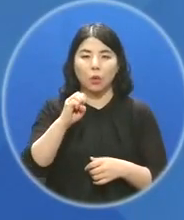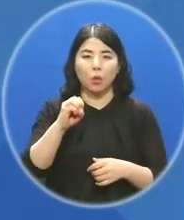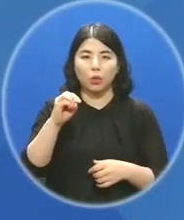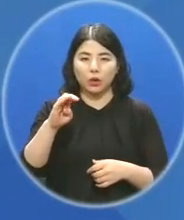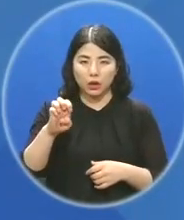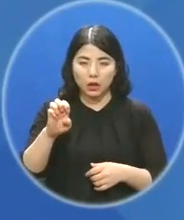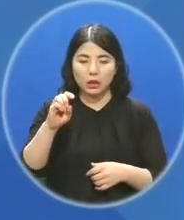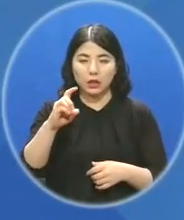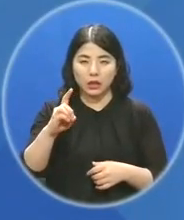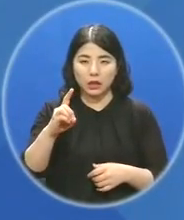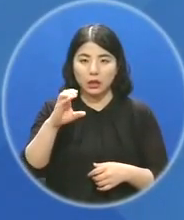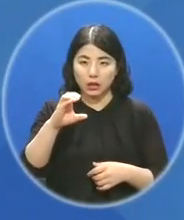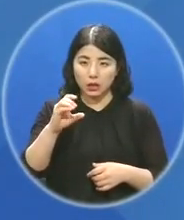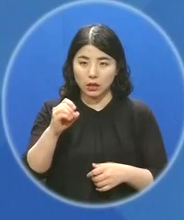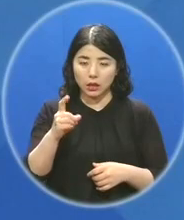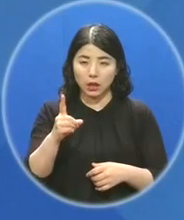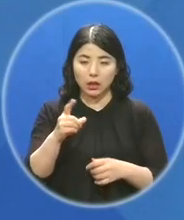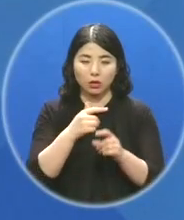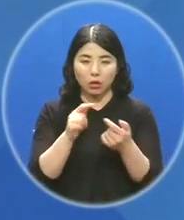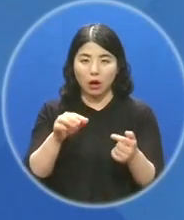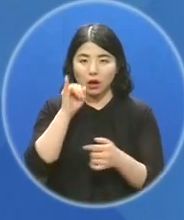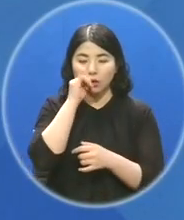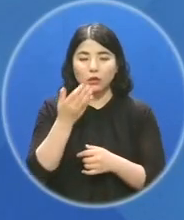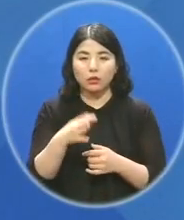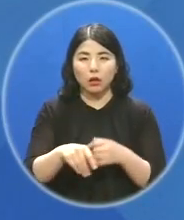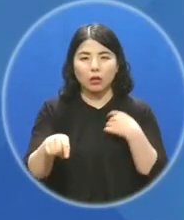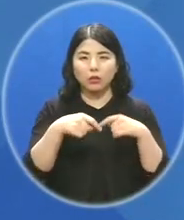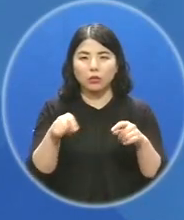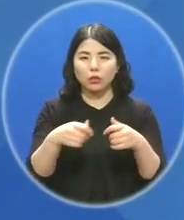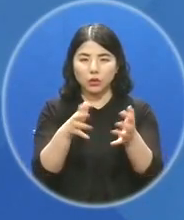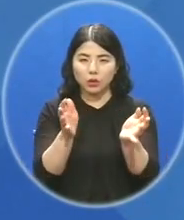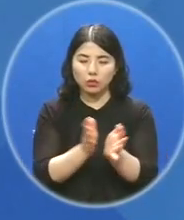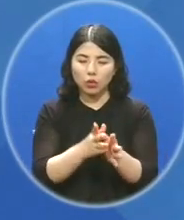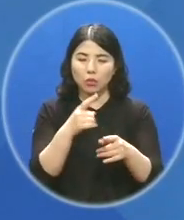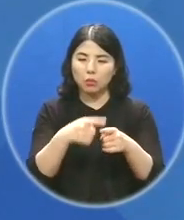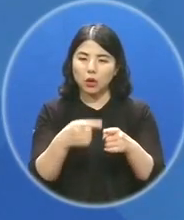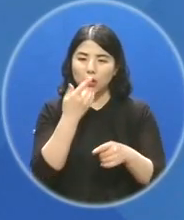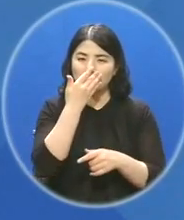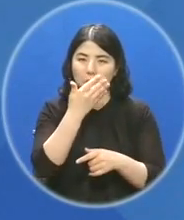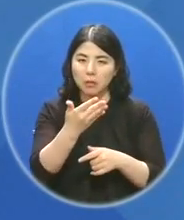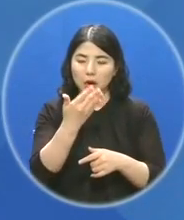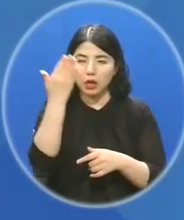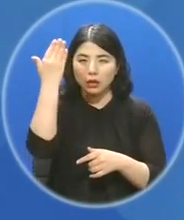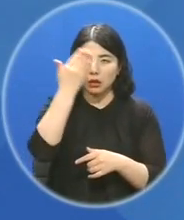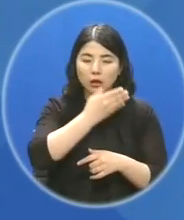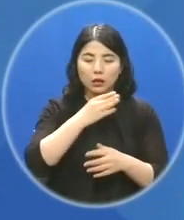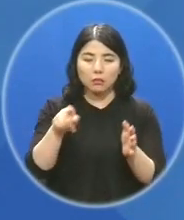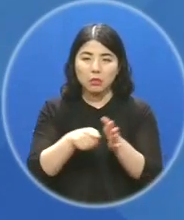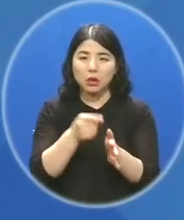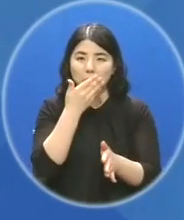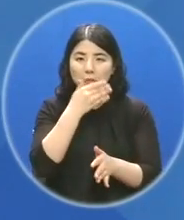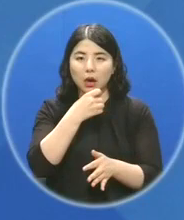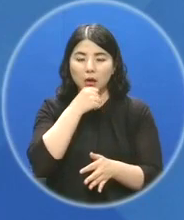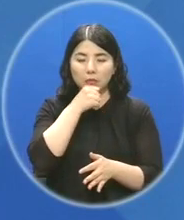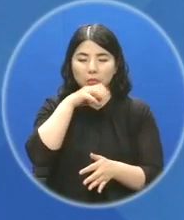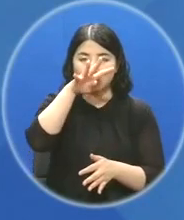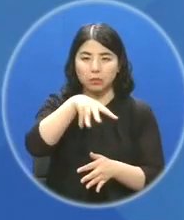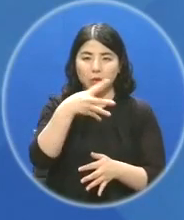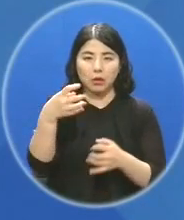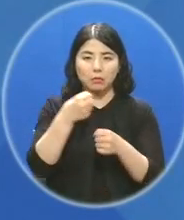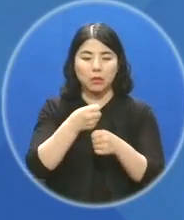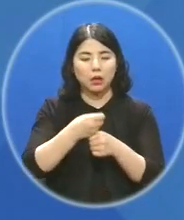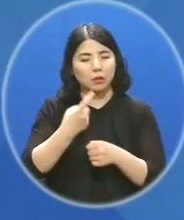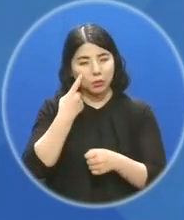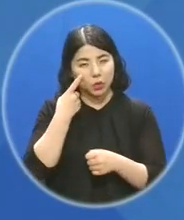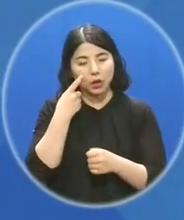여러 가지가 있는데 그 정치권을 평가할 수 있는 지수 좀 객관적이고 신뢰할 수 있는 좀 지표를 만들자. 세